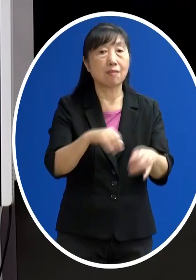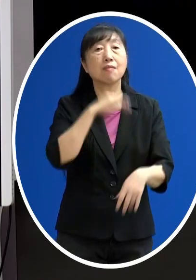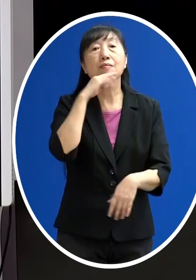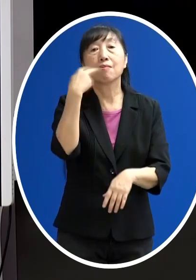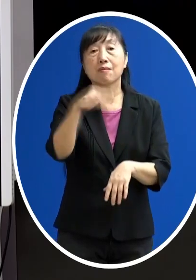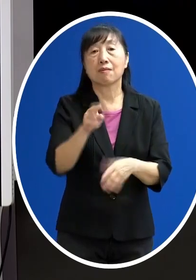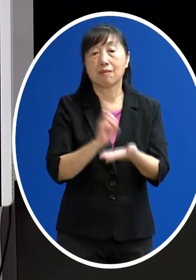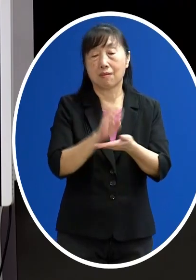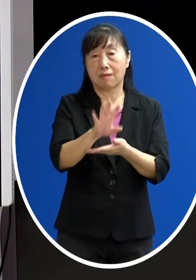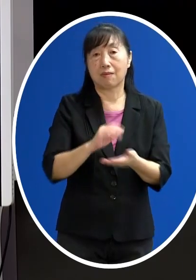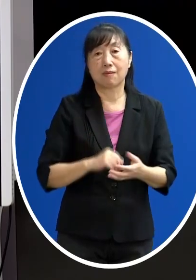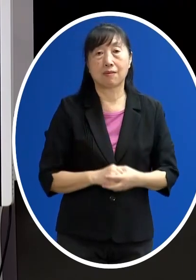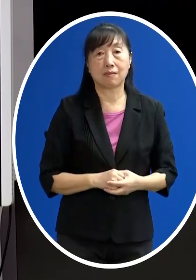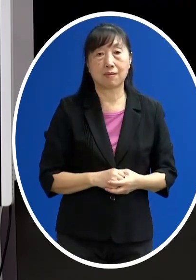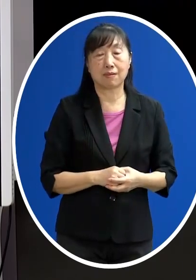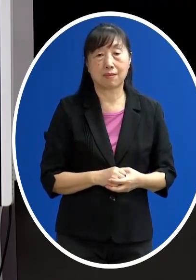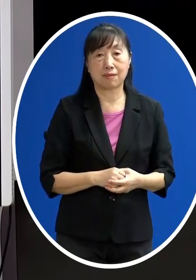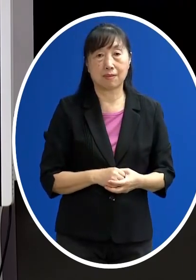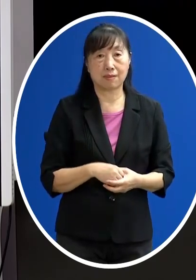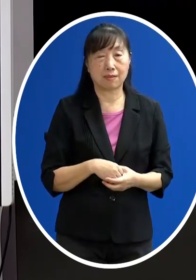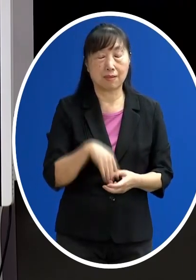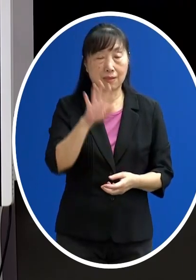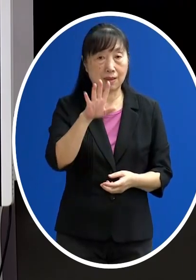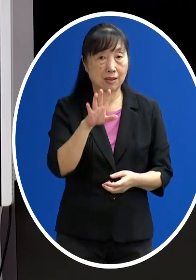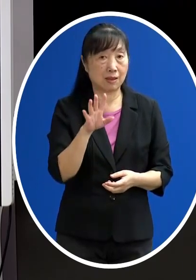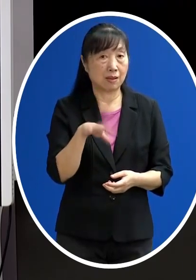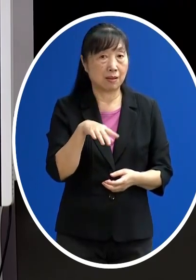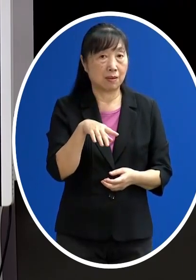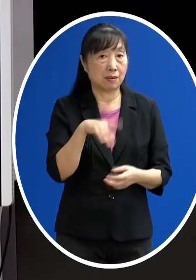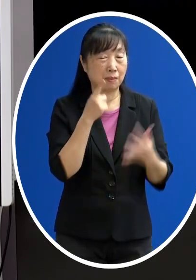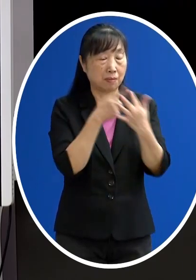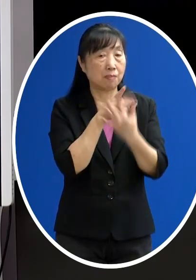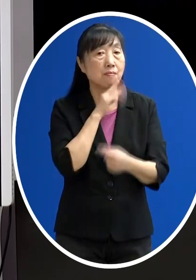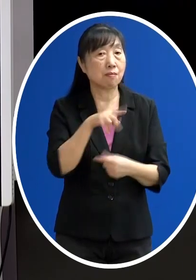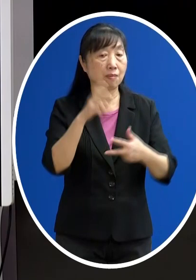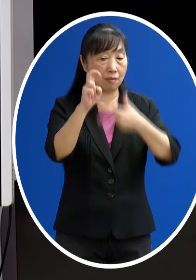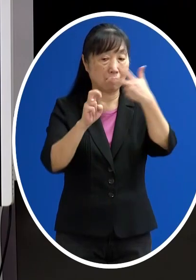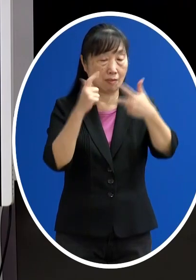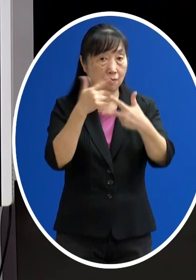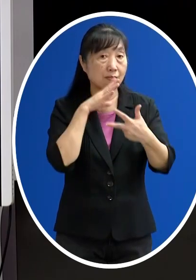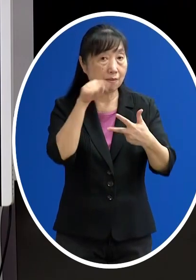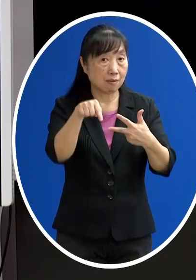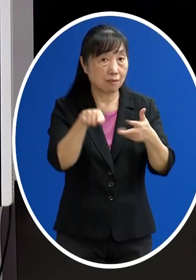享。那接着大家可以看到一直到这个26周，我们